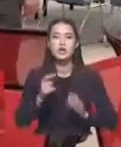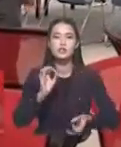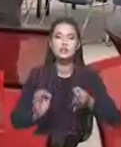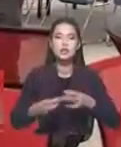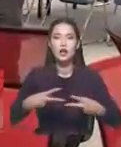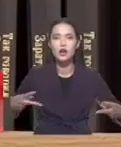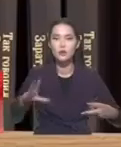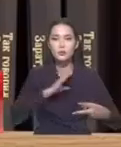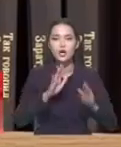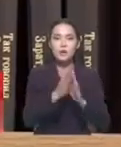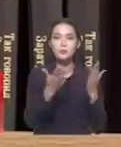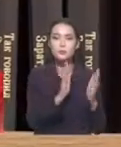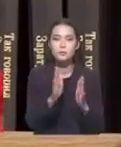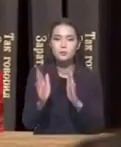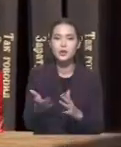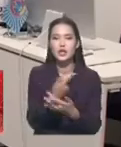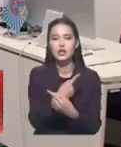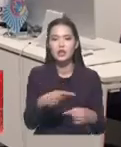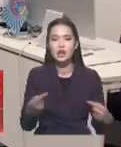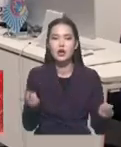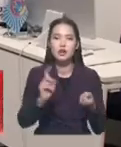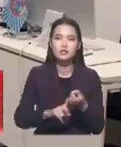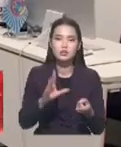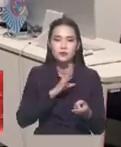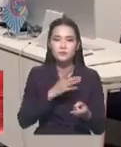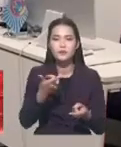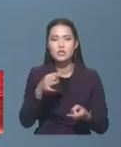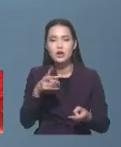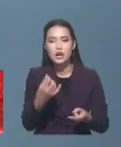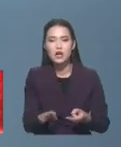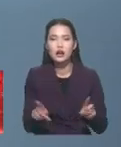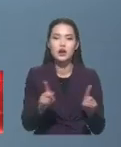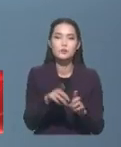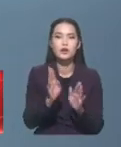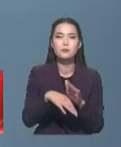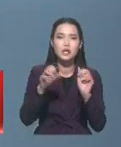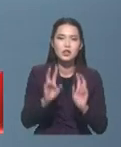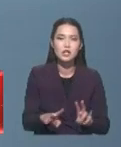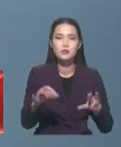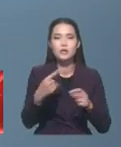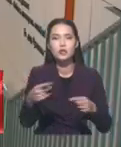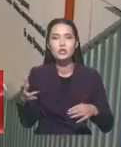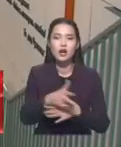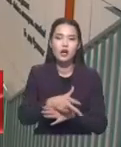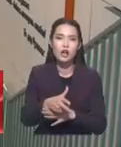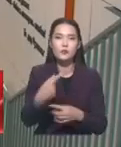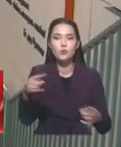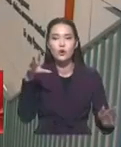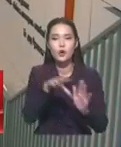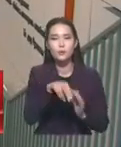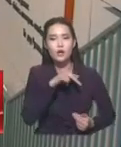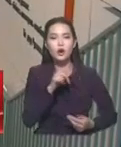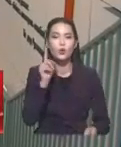богатой библиотекой, трансформируемым актовым и медиазалом. Есть лифт, а за безопасностью следят камеры видеонаблюдения. Именно так и